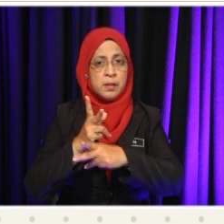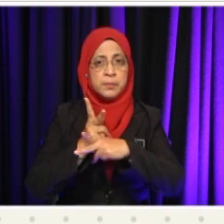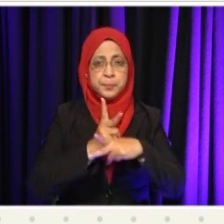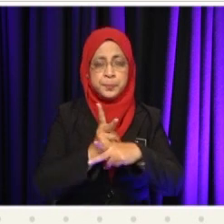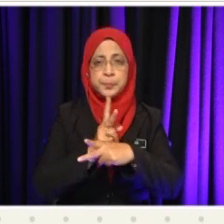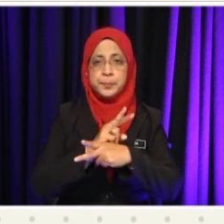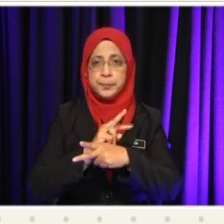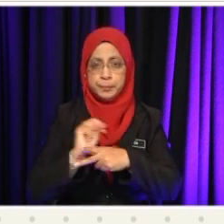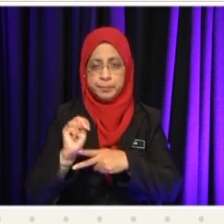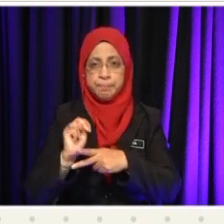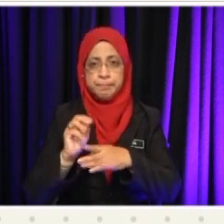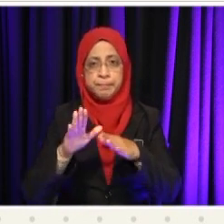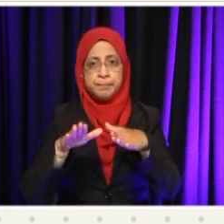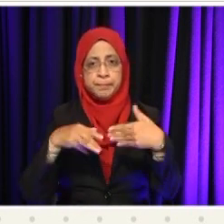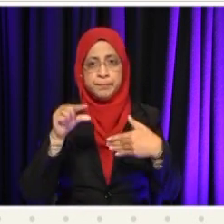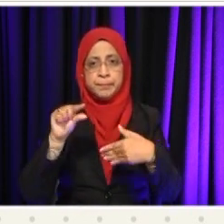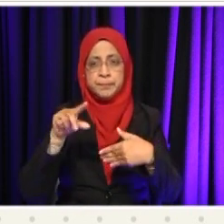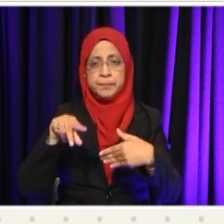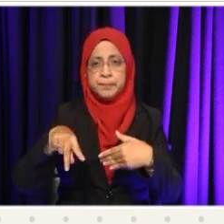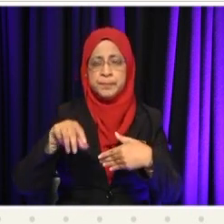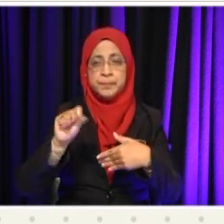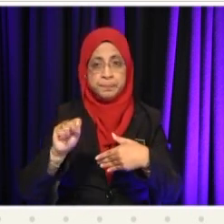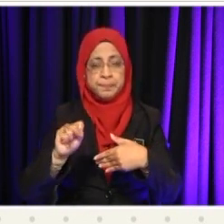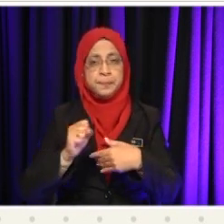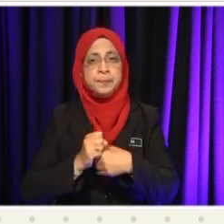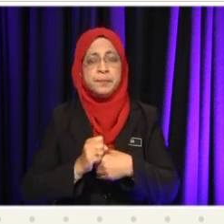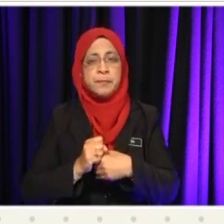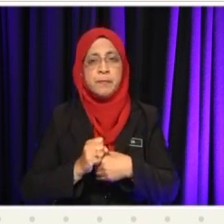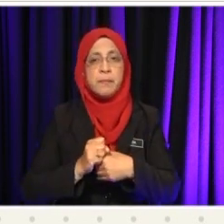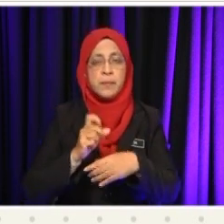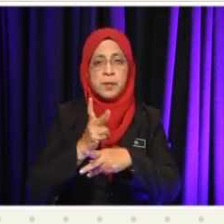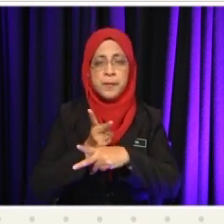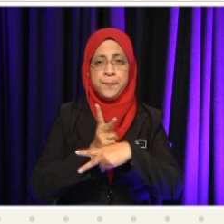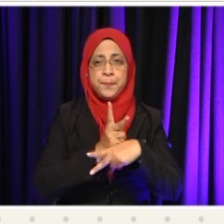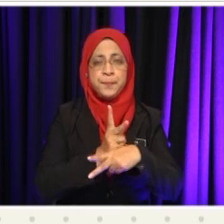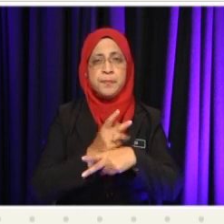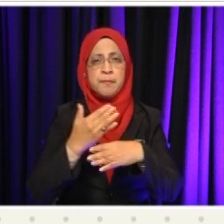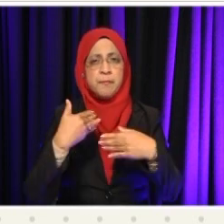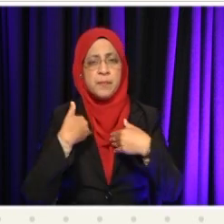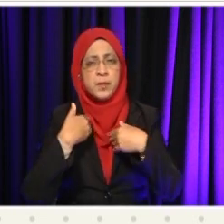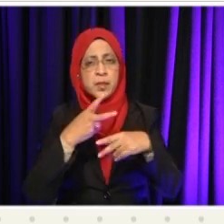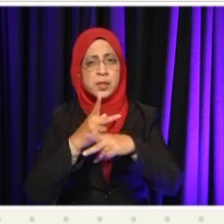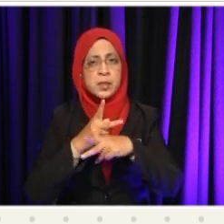segmen kawalan ini terdiri dari pada station station yaitu